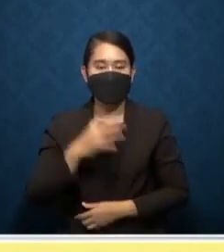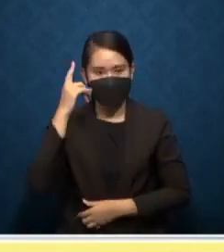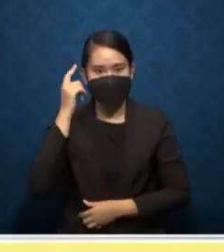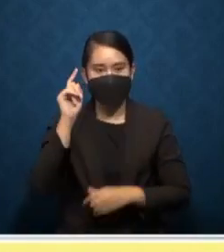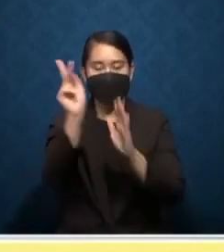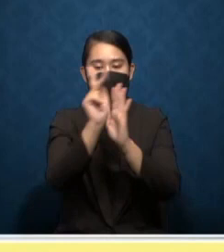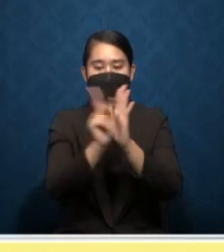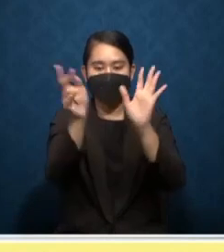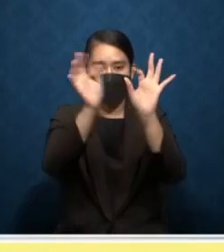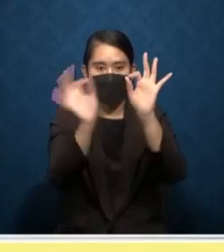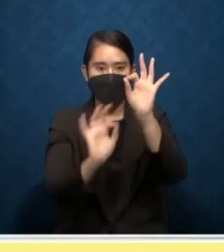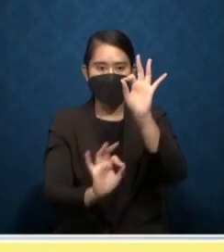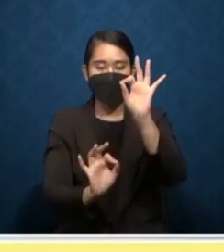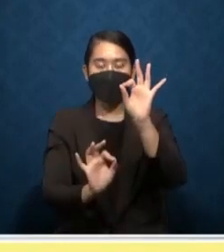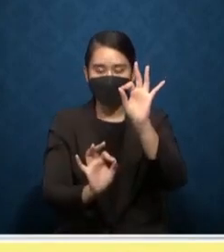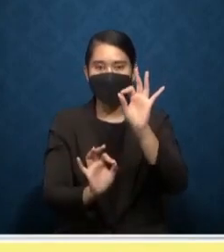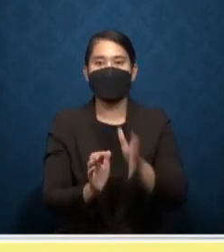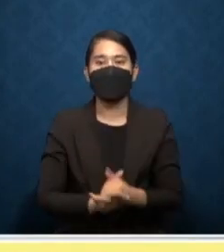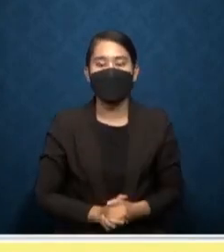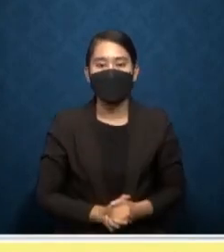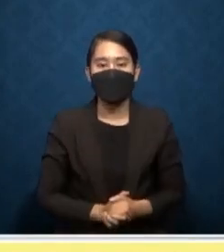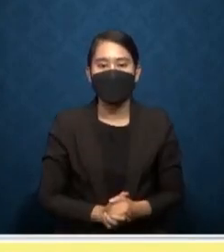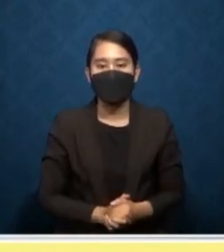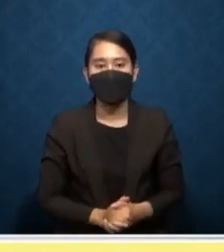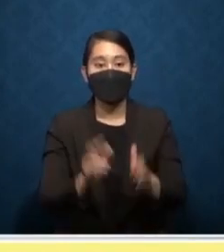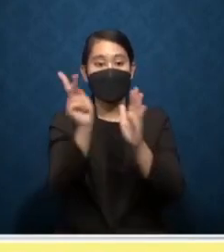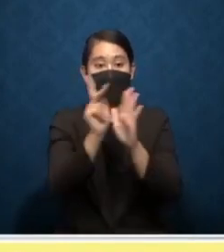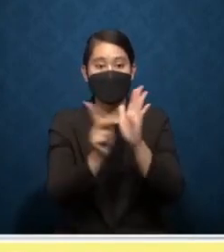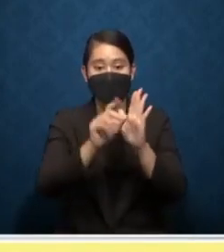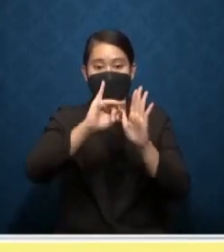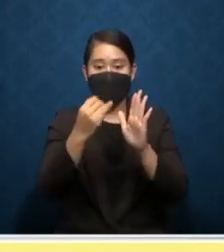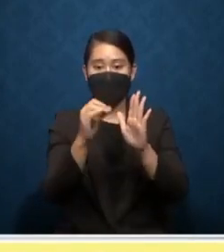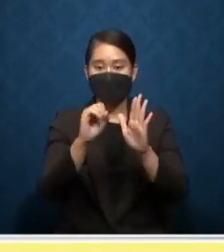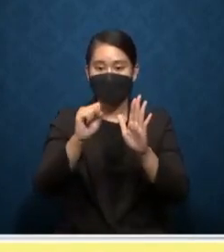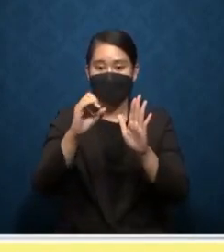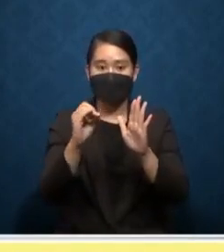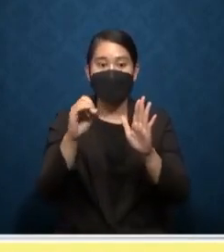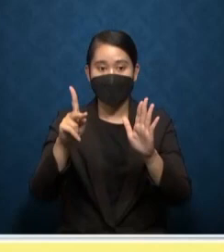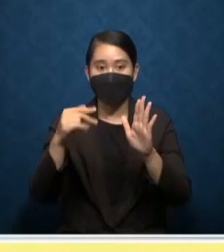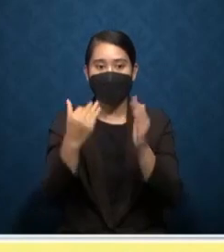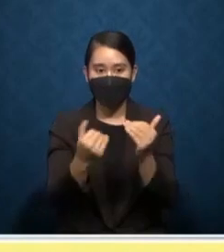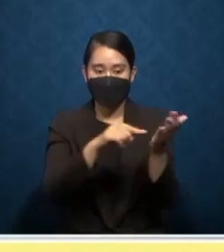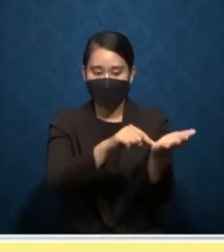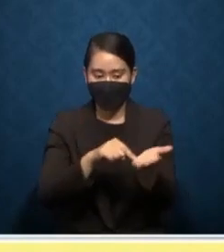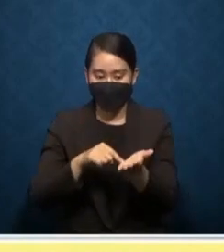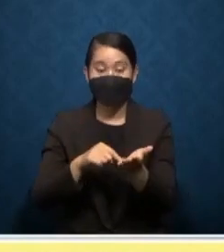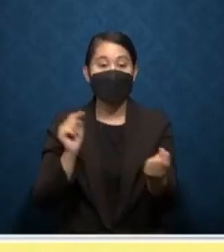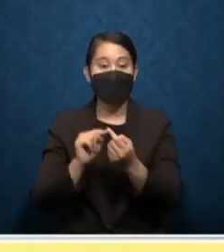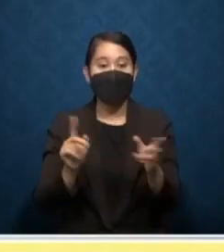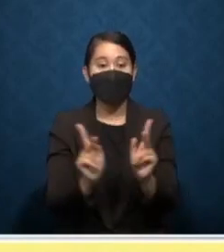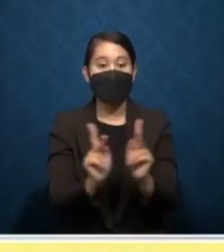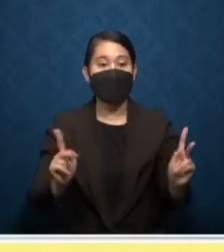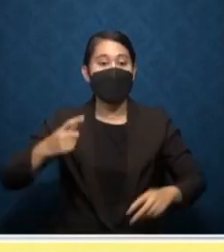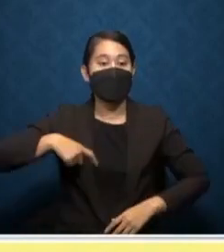รางกฎหมาย5.นขั้นตอนของกฎหมายเจนซบ5. ชบับนี้5.ันยังอยู่ทขณะกรมการกิจจกา5.